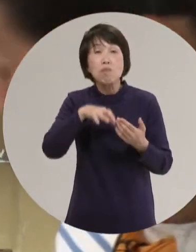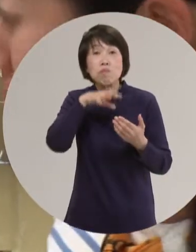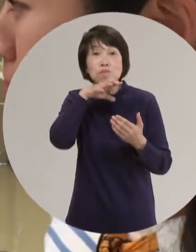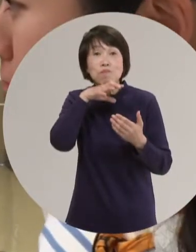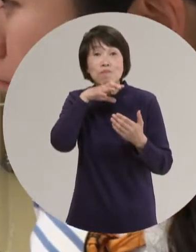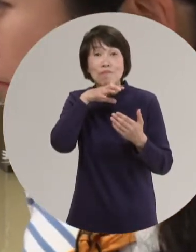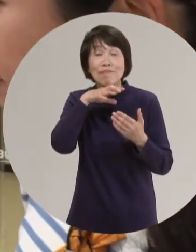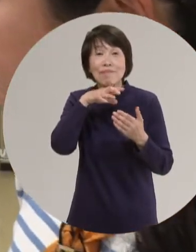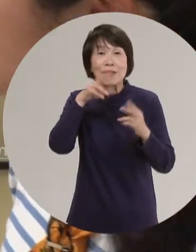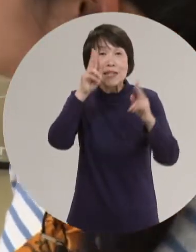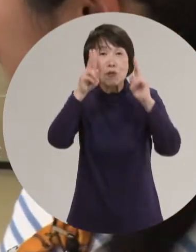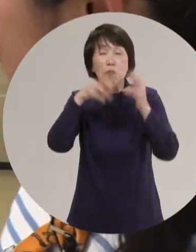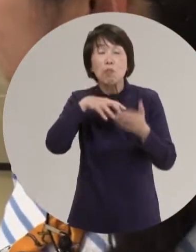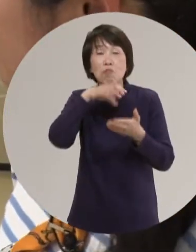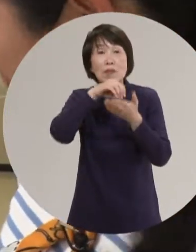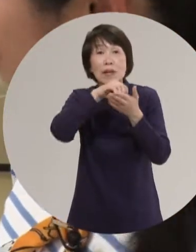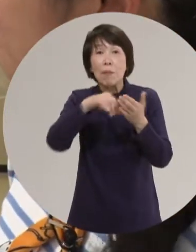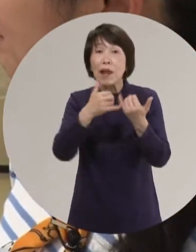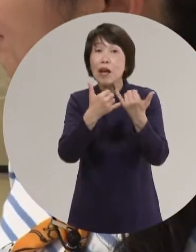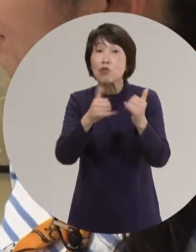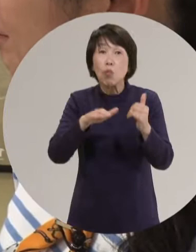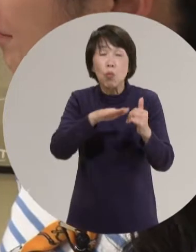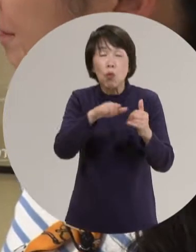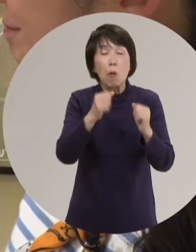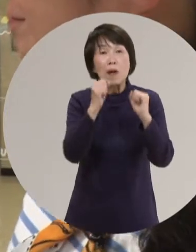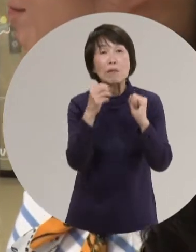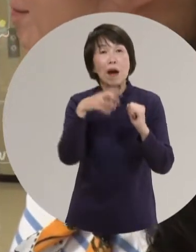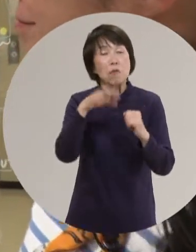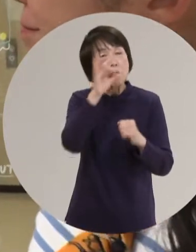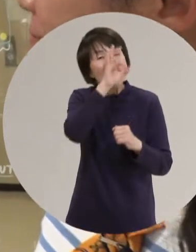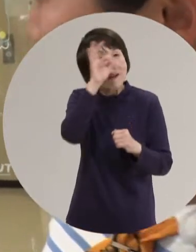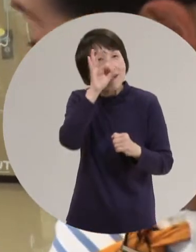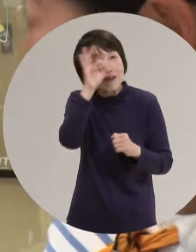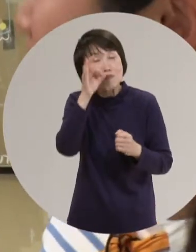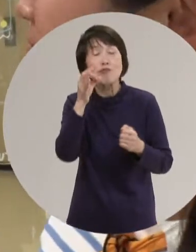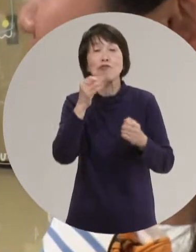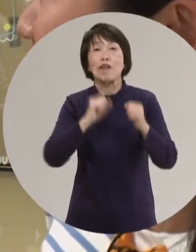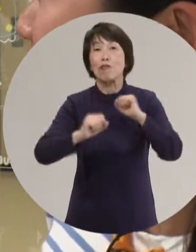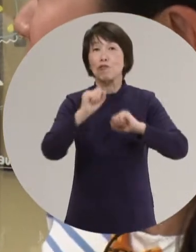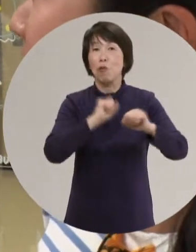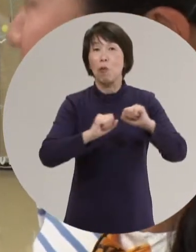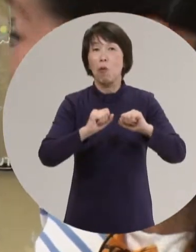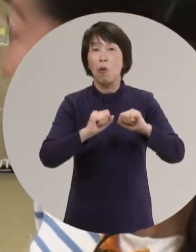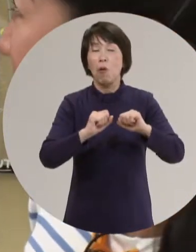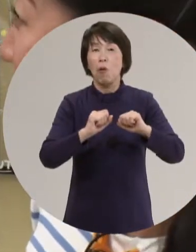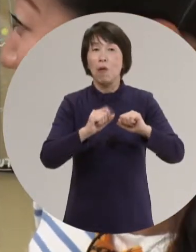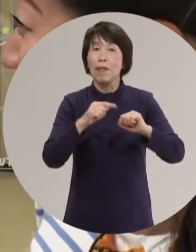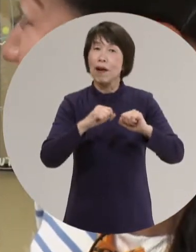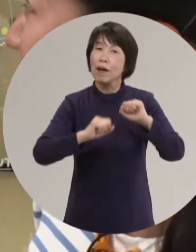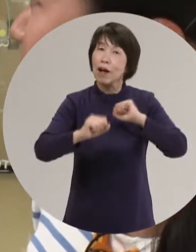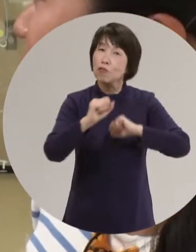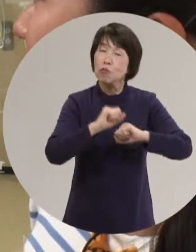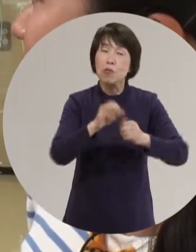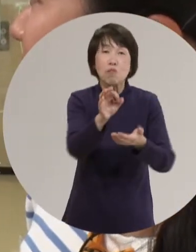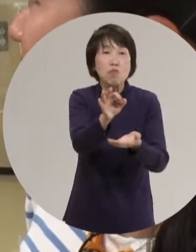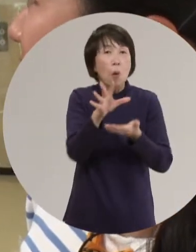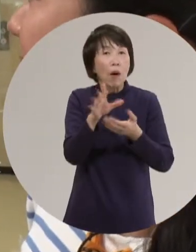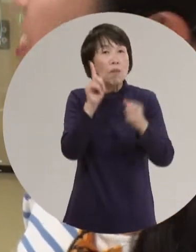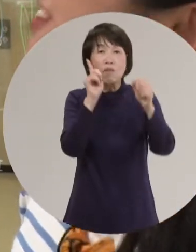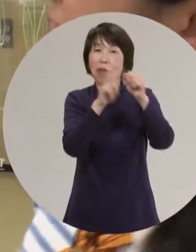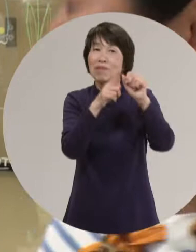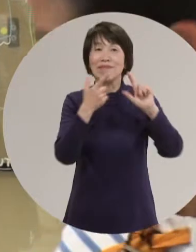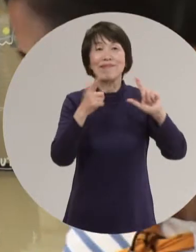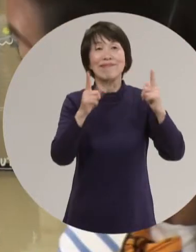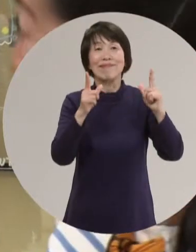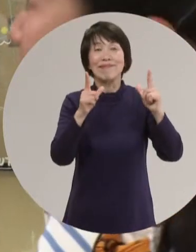ね、うん、定年後の居場所を探そうということですから、これが大きなお金になるとは